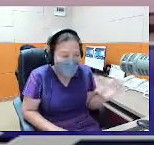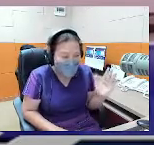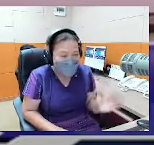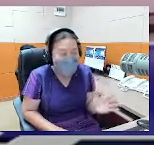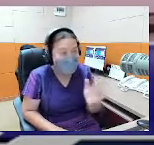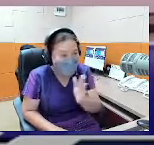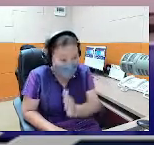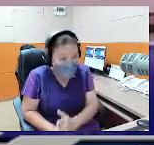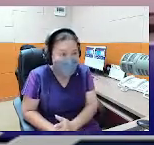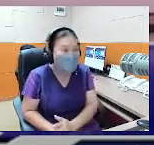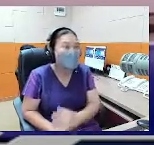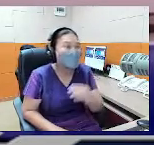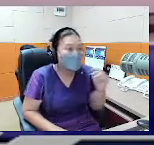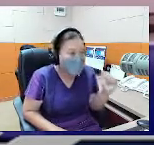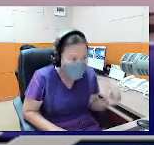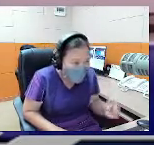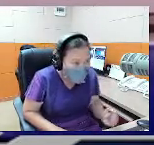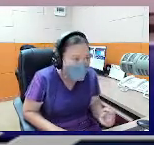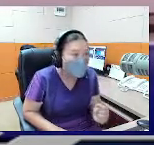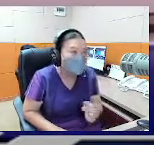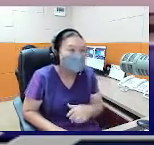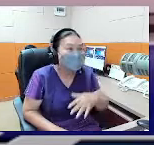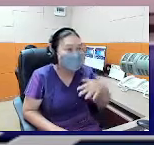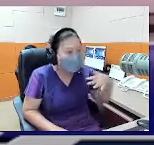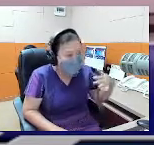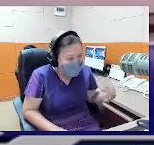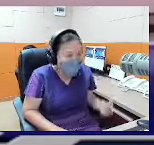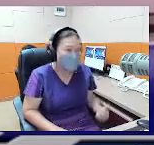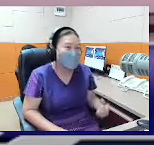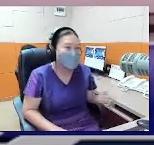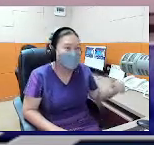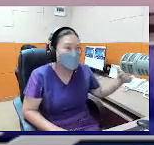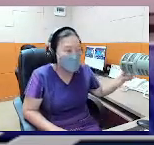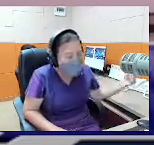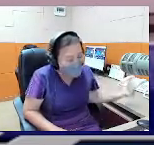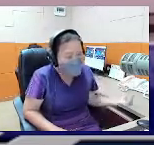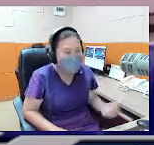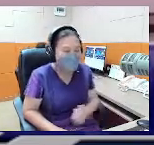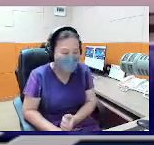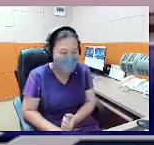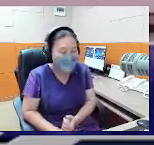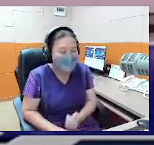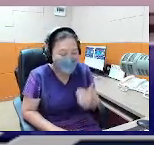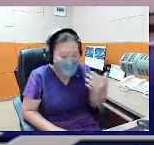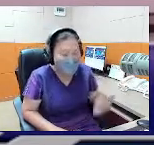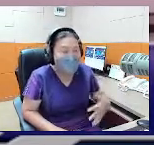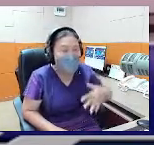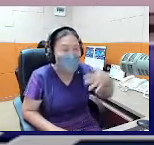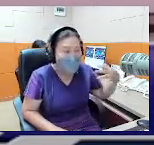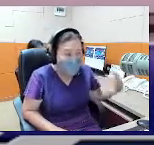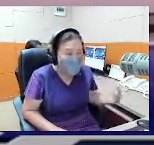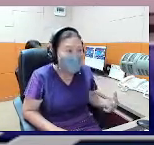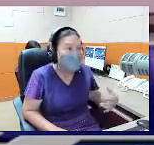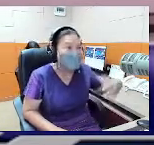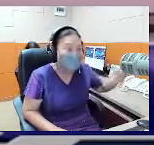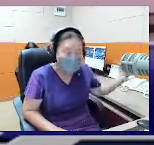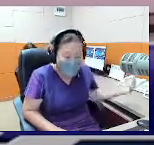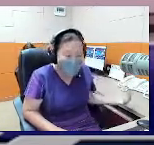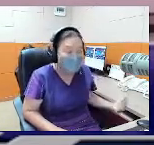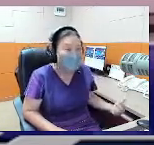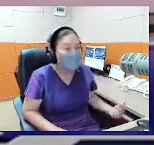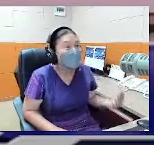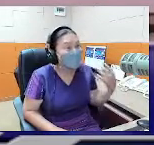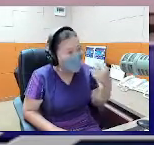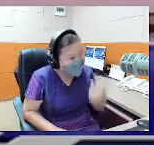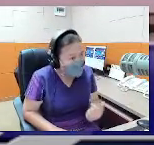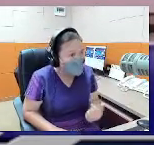ที่น้องๆที่จะมาสมัครไม่จำเป็นจะต้องเป็นน้องที่นับถือศาสนาอิสลามหรือว่าพี่น้องไทยมุสลิมนะคะเราคนไทยพุทธหรือว่านับถือศา